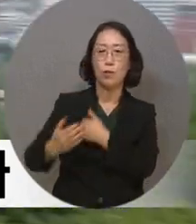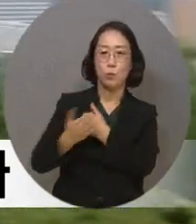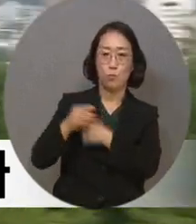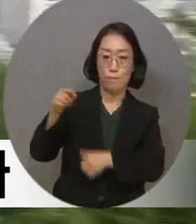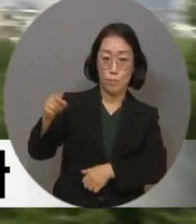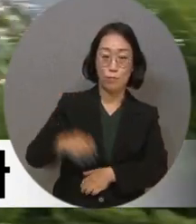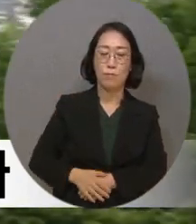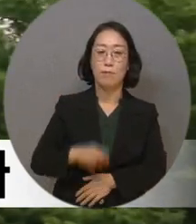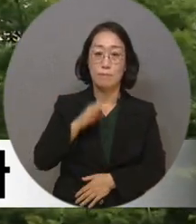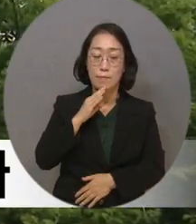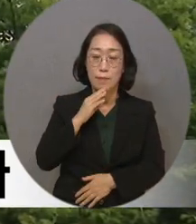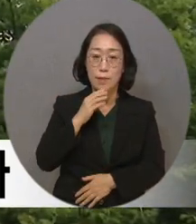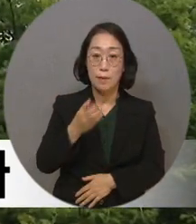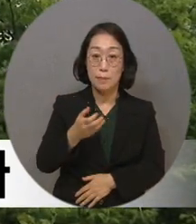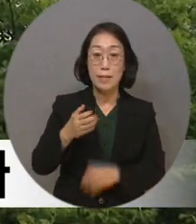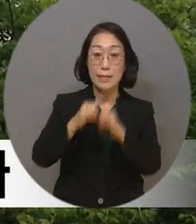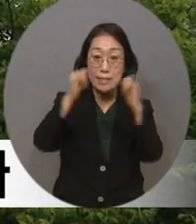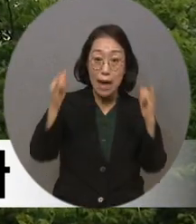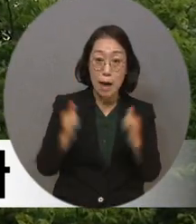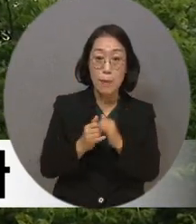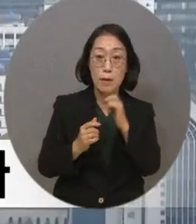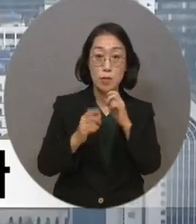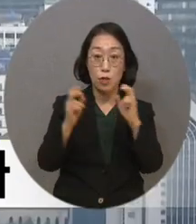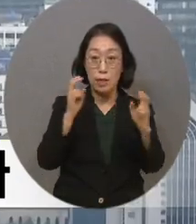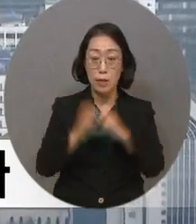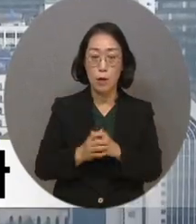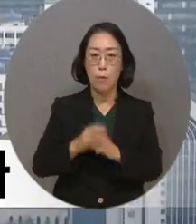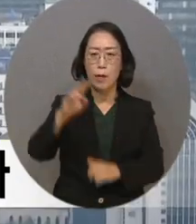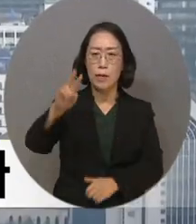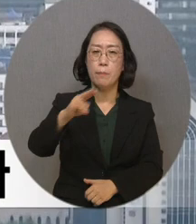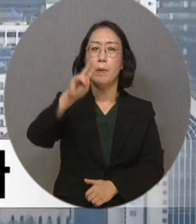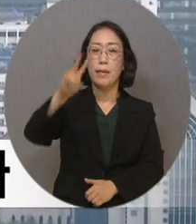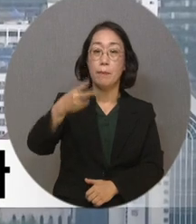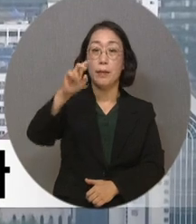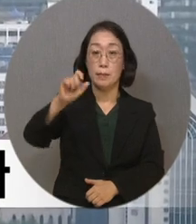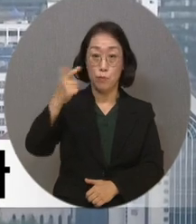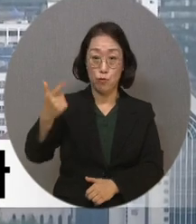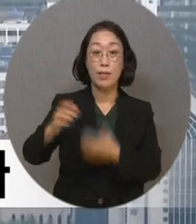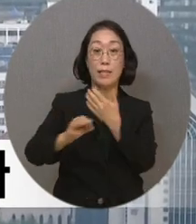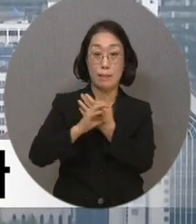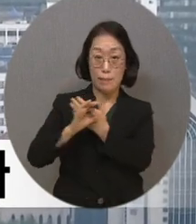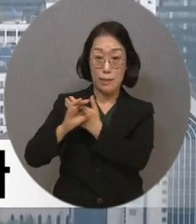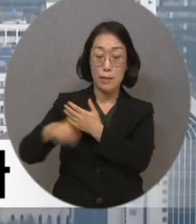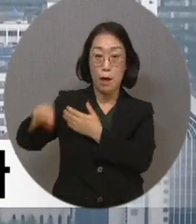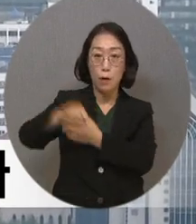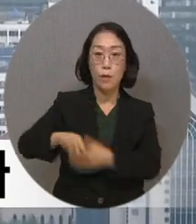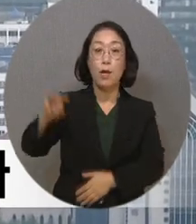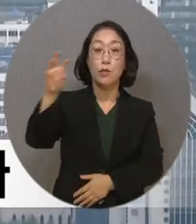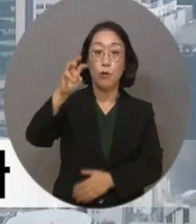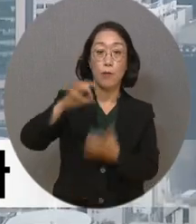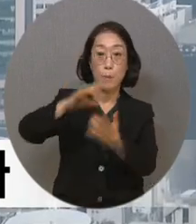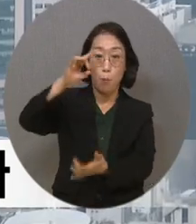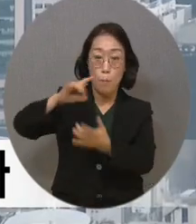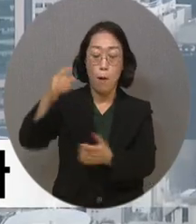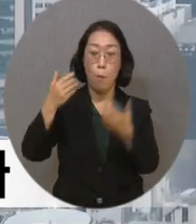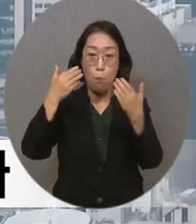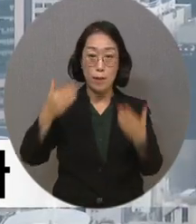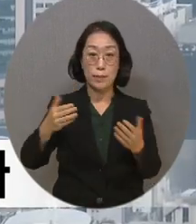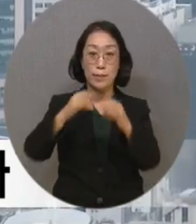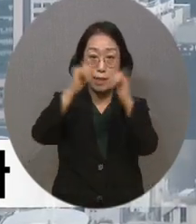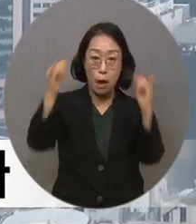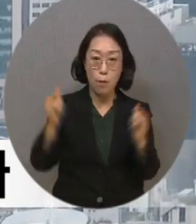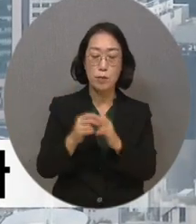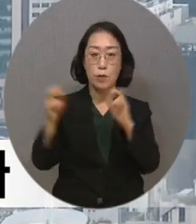기준 예비사회적 기업으로 총 216개 기업을 지정했고 이 중 30개 기업이 사회적